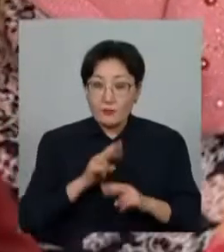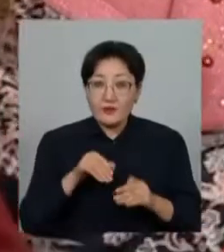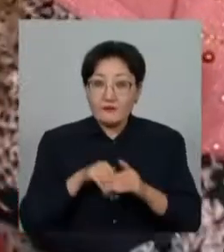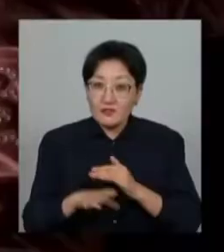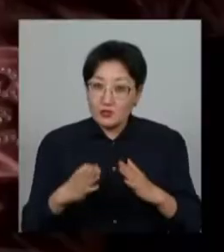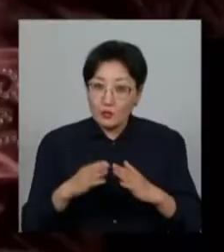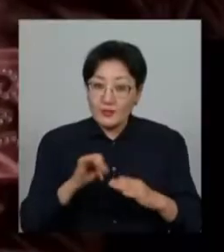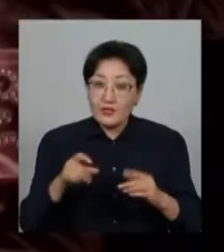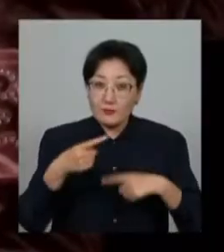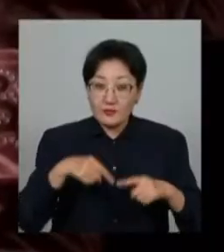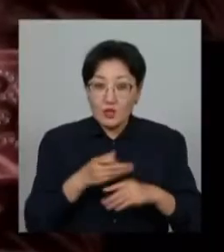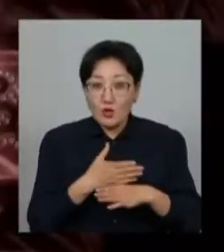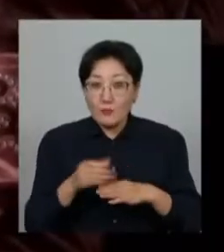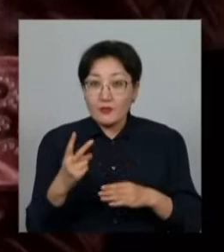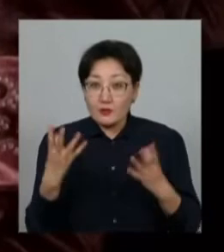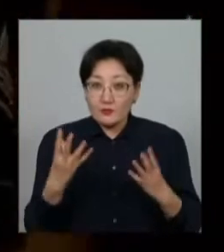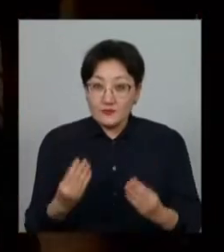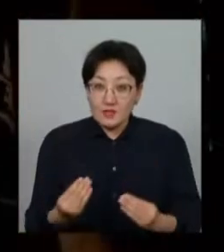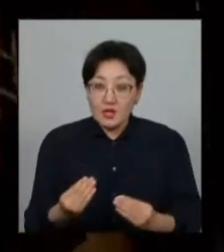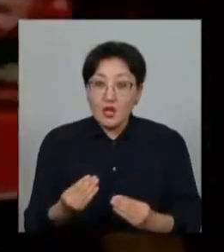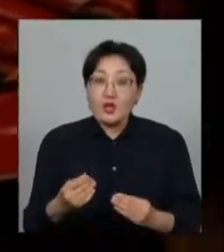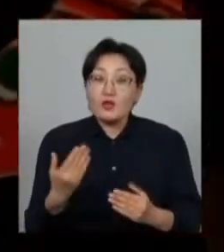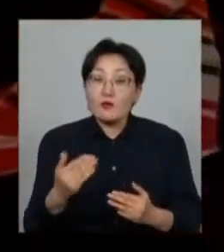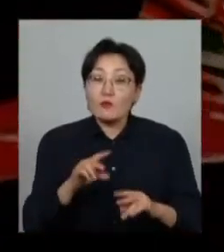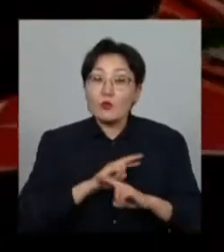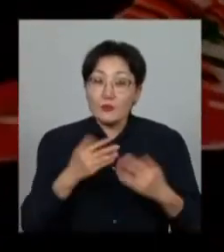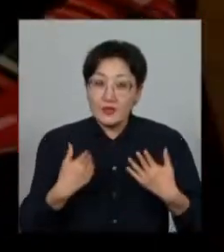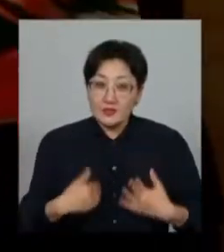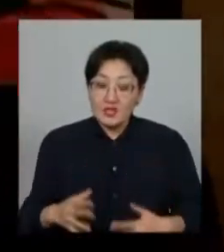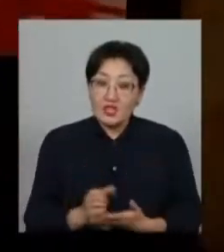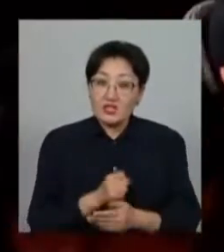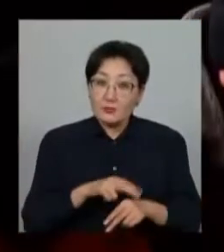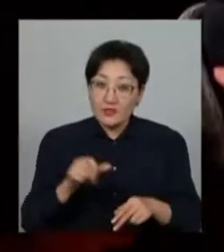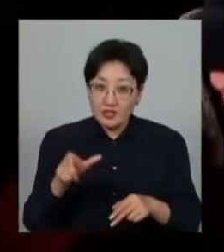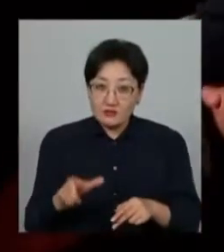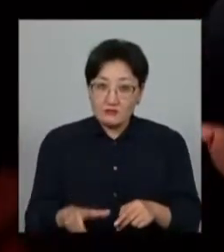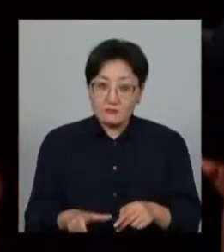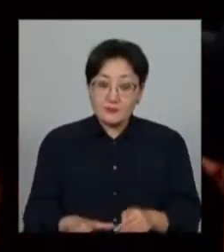дома и не вернулся. Спустя пару дней его истерзанное тело нашли сотрудники полиции.